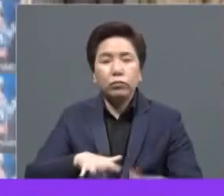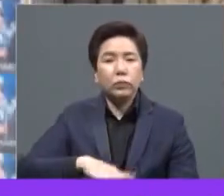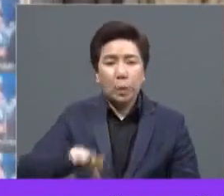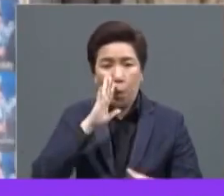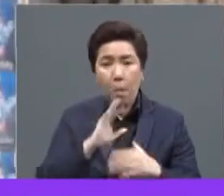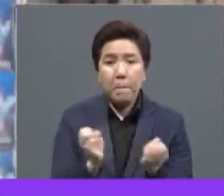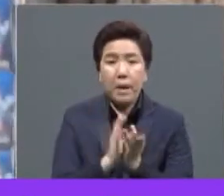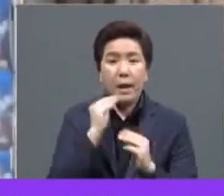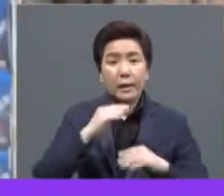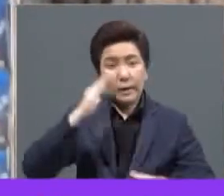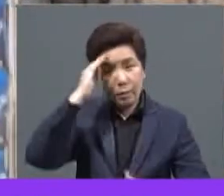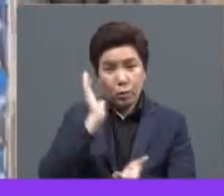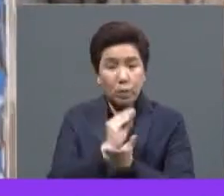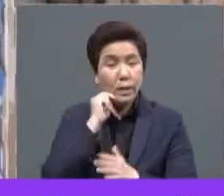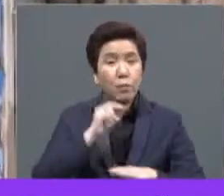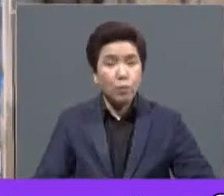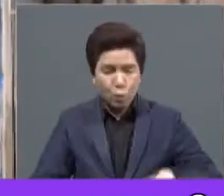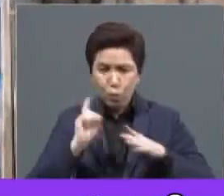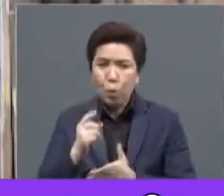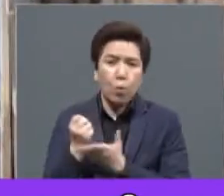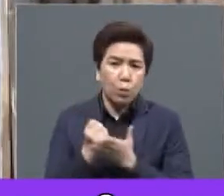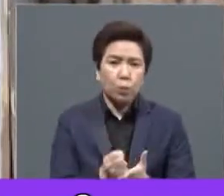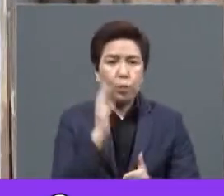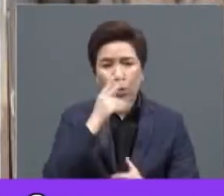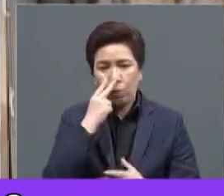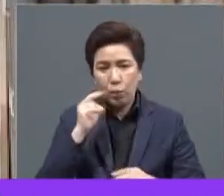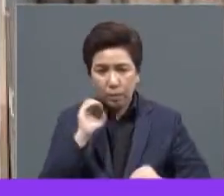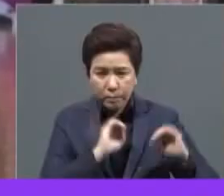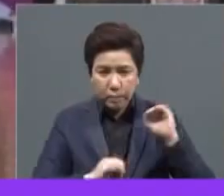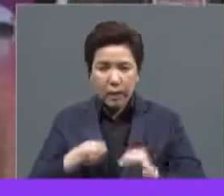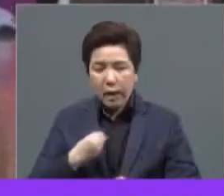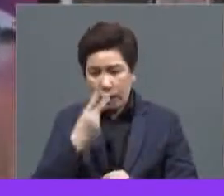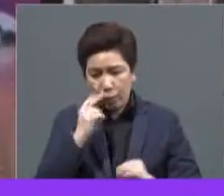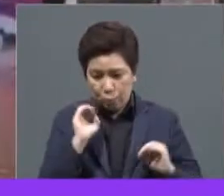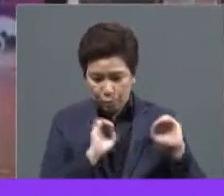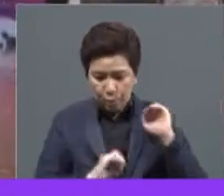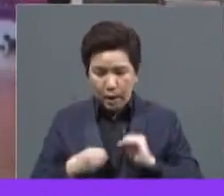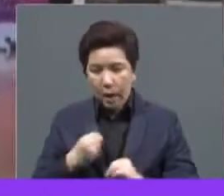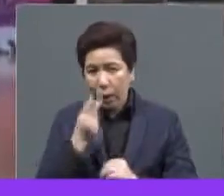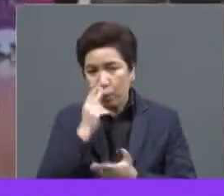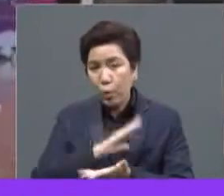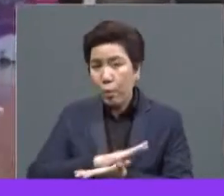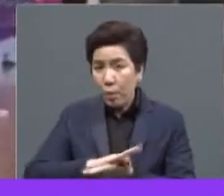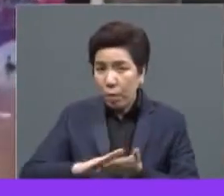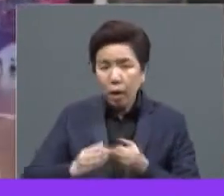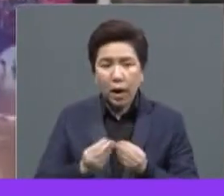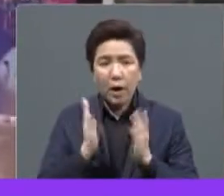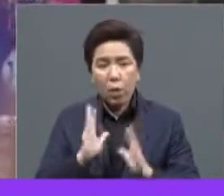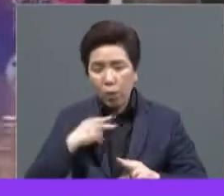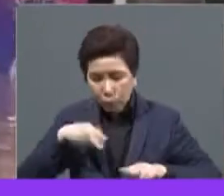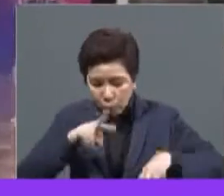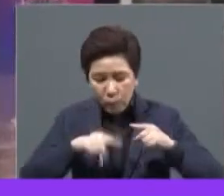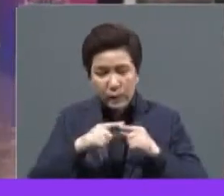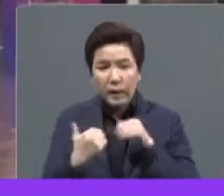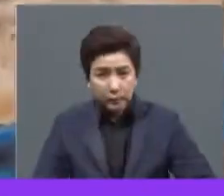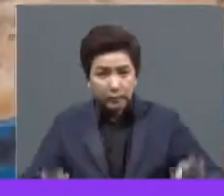พิบัติรวมทั้งติดตามการประเมินผลให้ความช่วยเหลือพร้อมประชาสัมพันธ์สร้างการรับรู้แก่ทุกภาคส่วนเพื่อเสริมสร้างขีดความสามารถในการปรับ